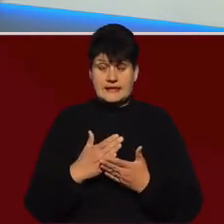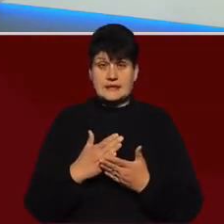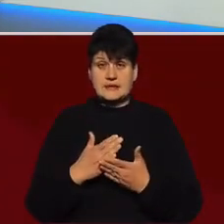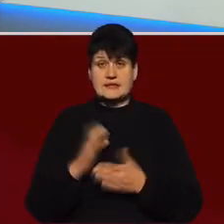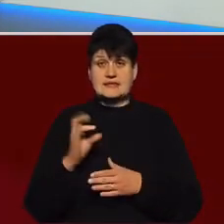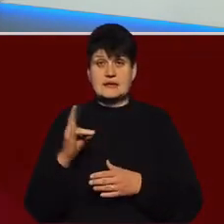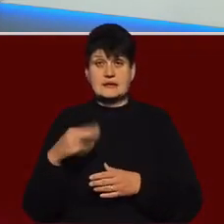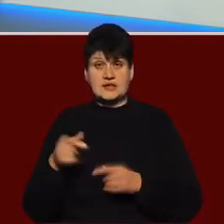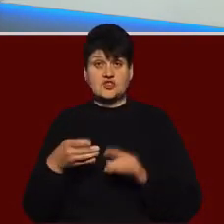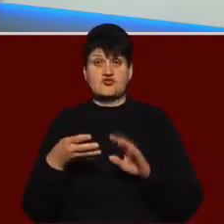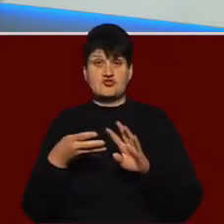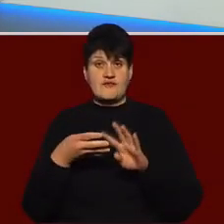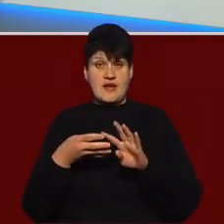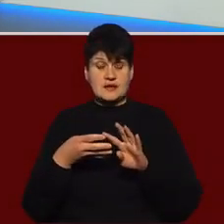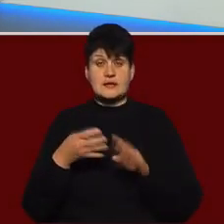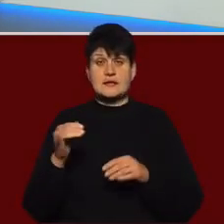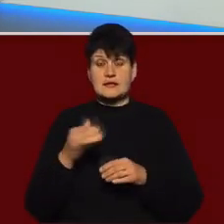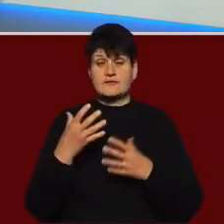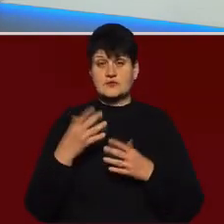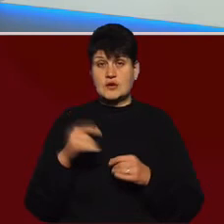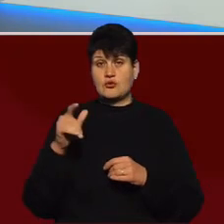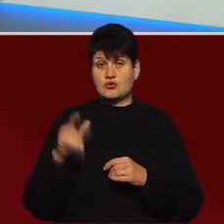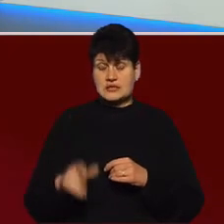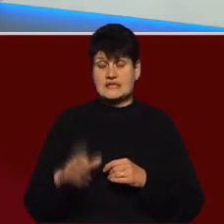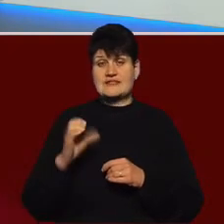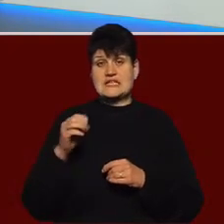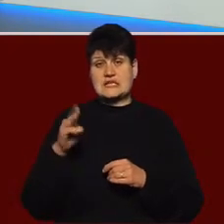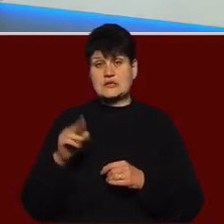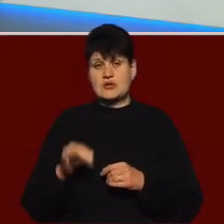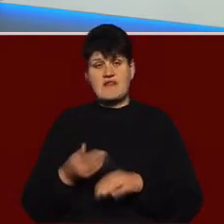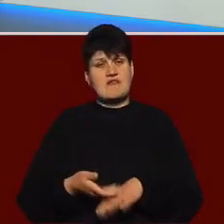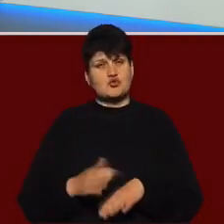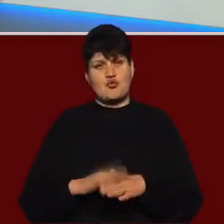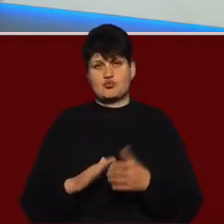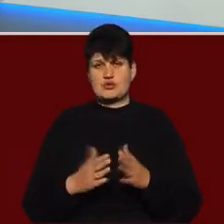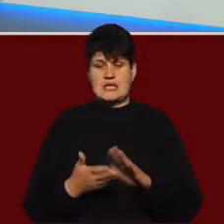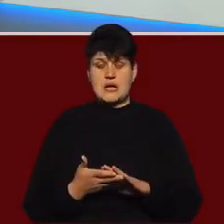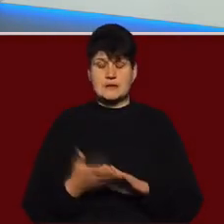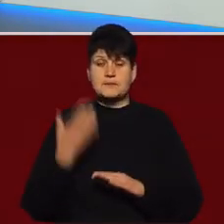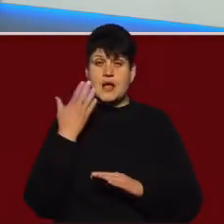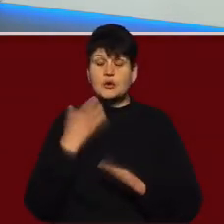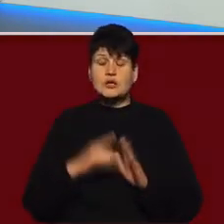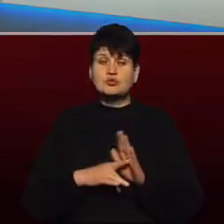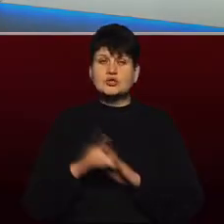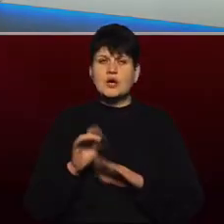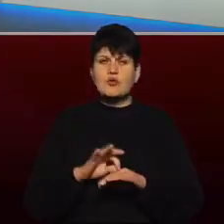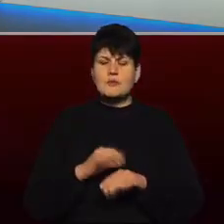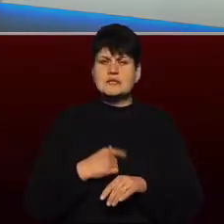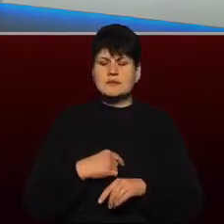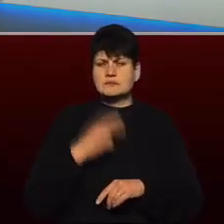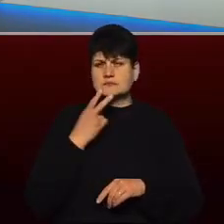четверта, і пацієнт знаходиться в стаціонарі у вкрай важкому стані. А коли саме починає хвороба себе проявляти? На